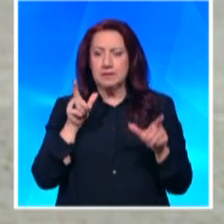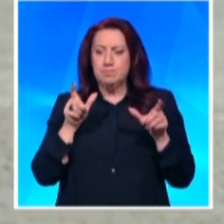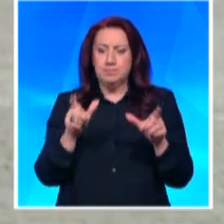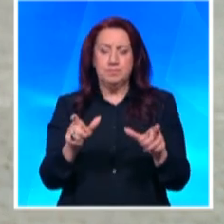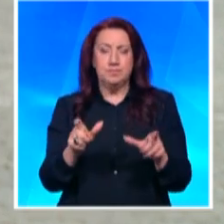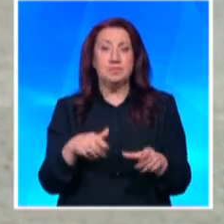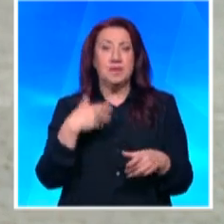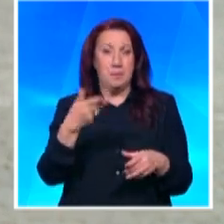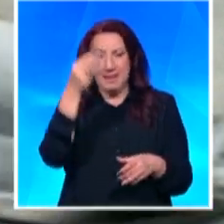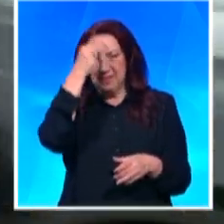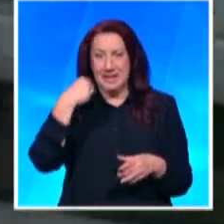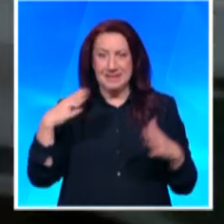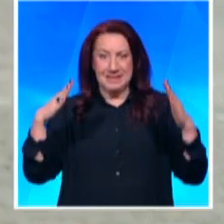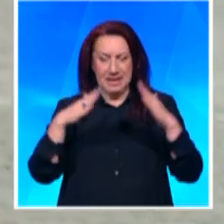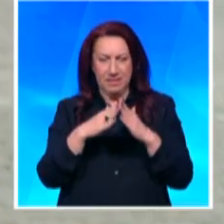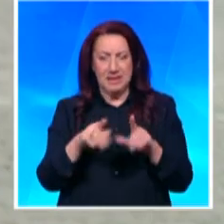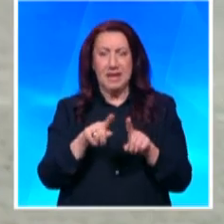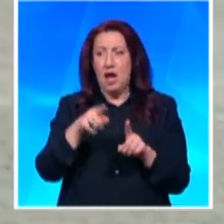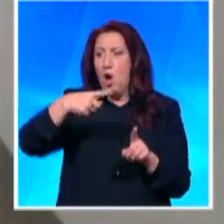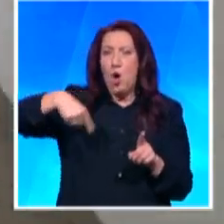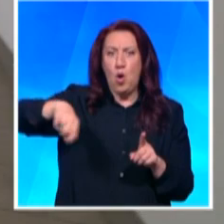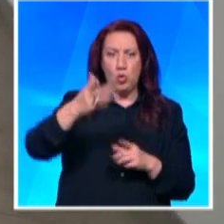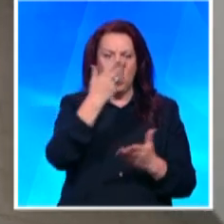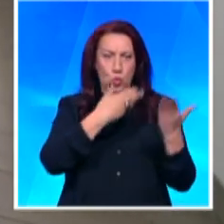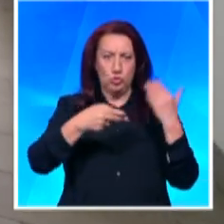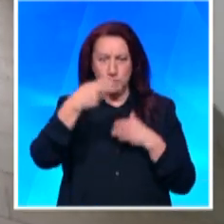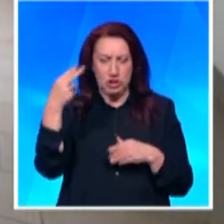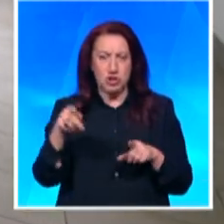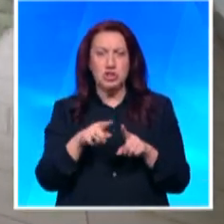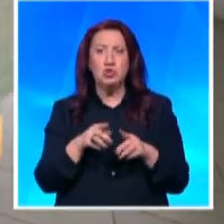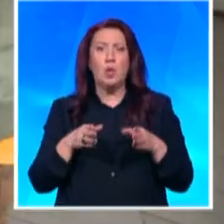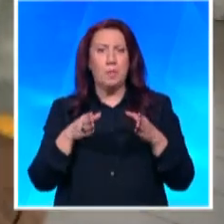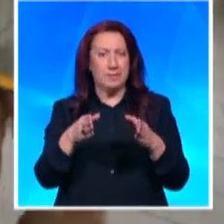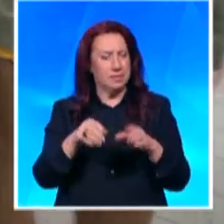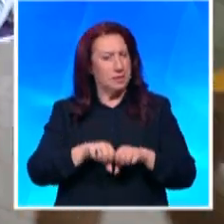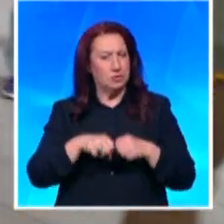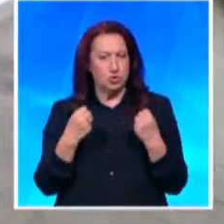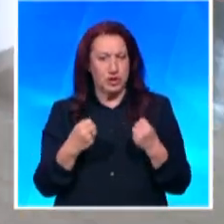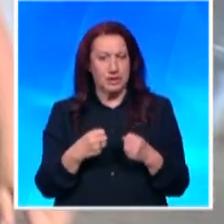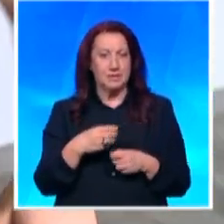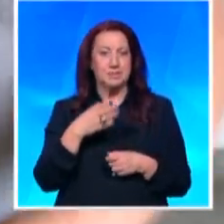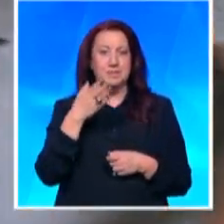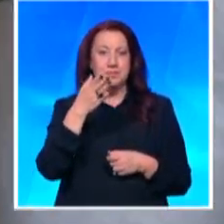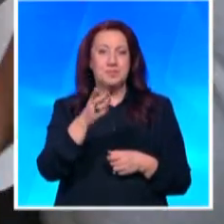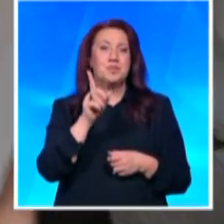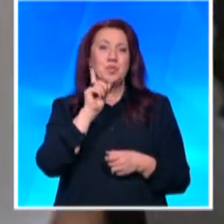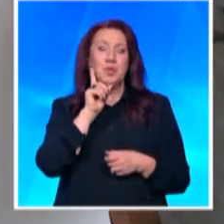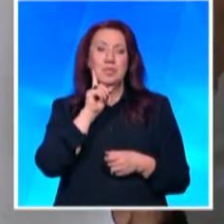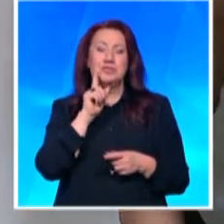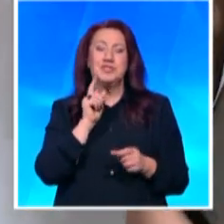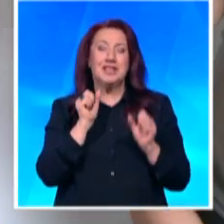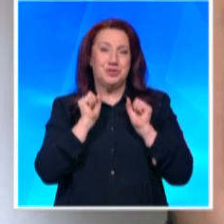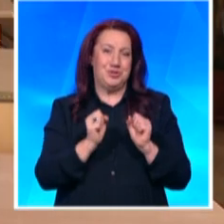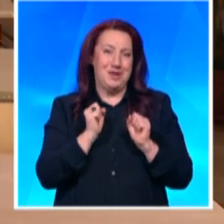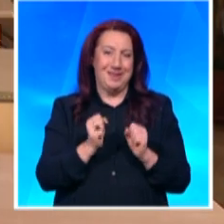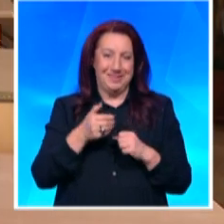училищата, както и за нарушители на пътя. Дни делят Атанас Чешмеджиев от момента, в който ще чуе училищния звънец за последен